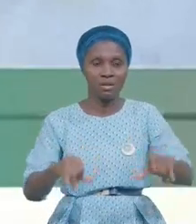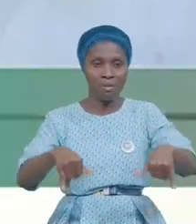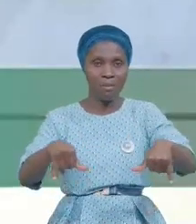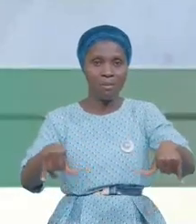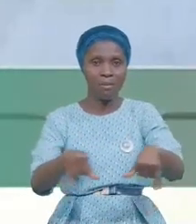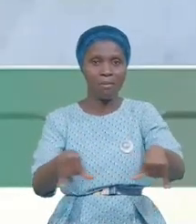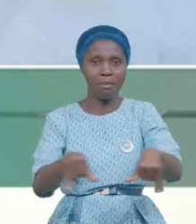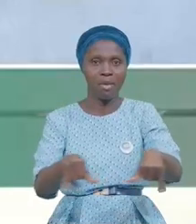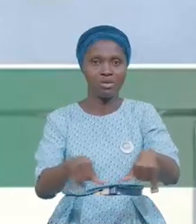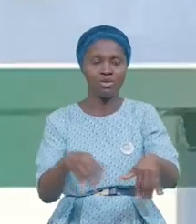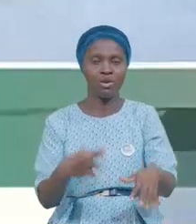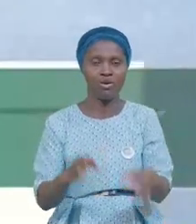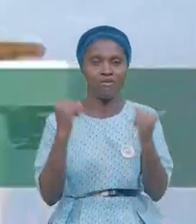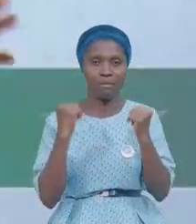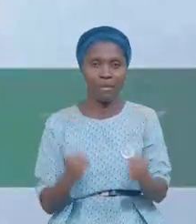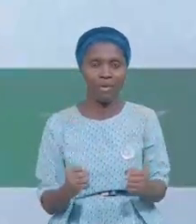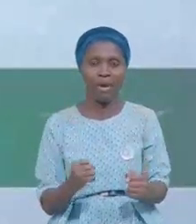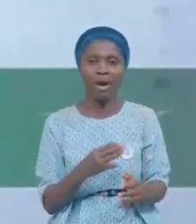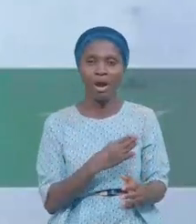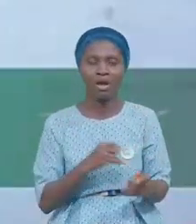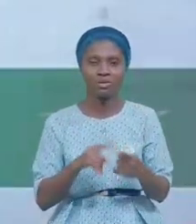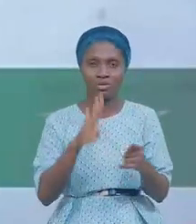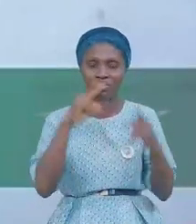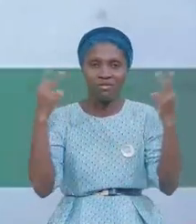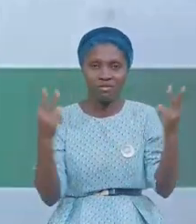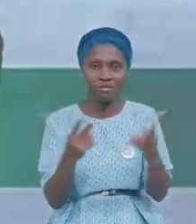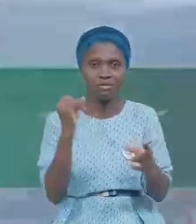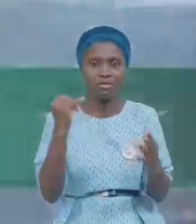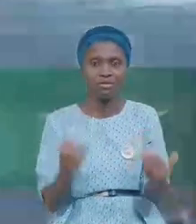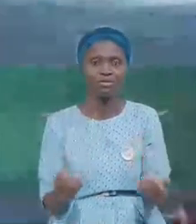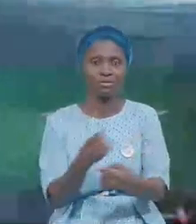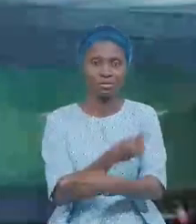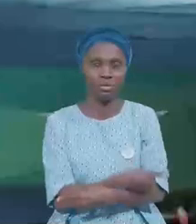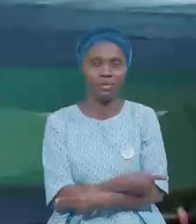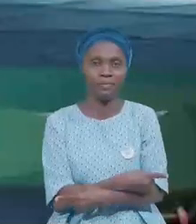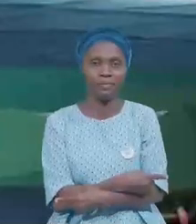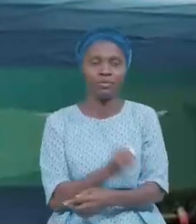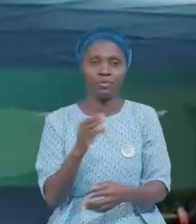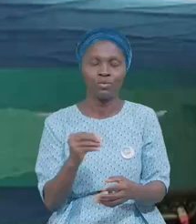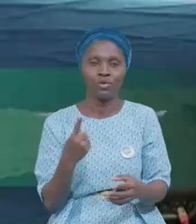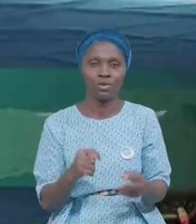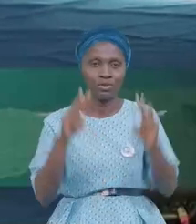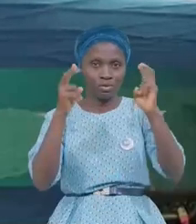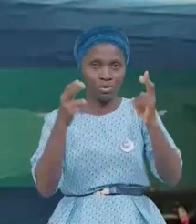nous permet de réussir et d'être victorieux aujourd'hui. Donc le message, les participants